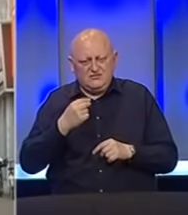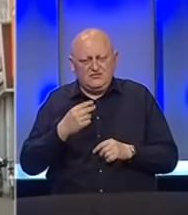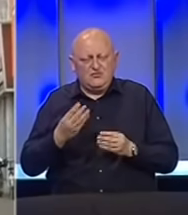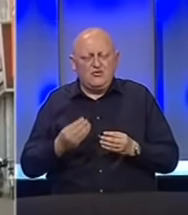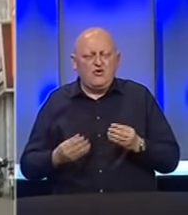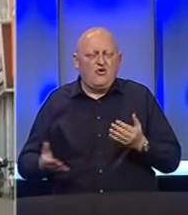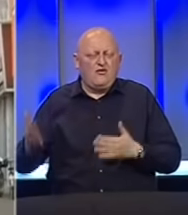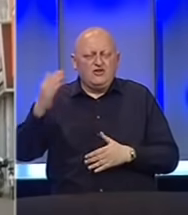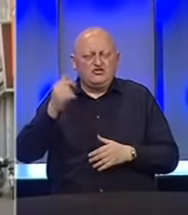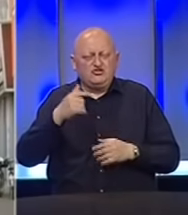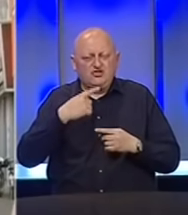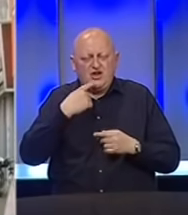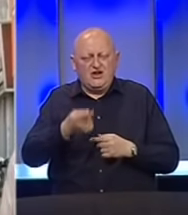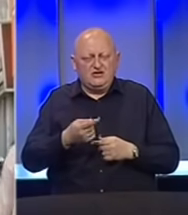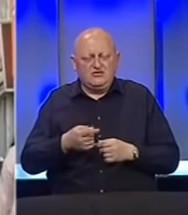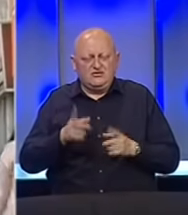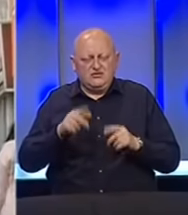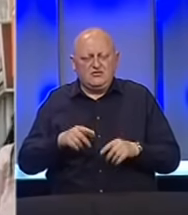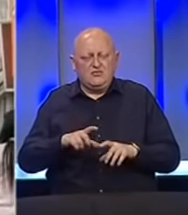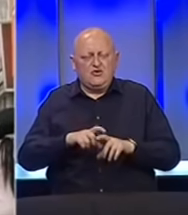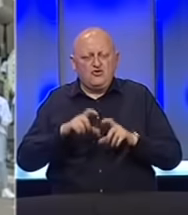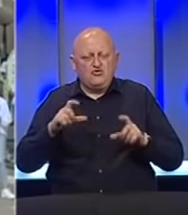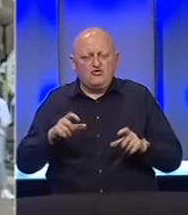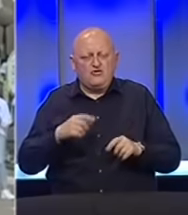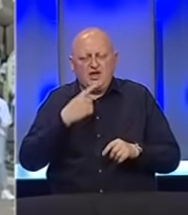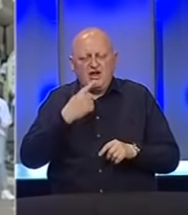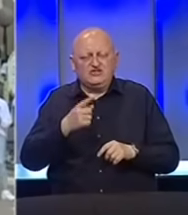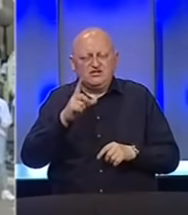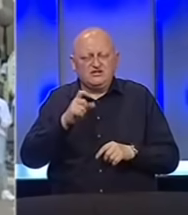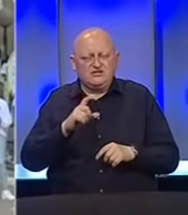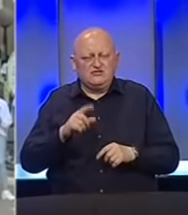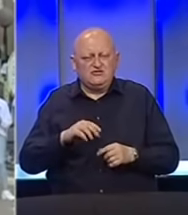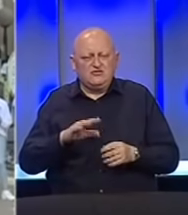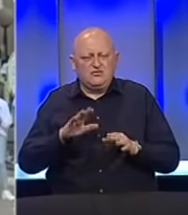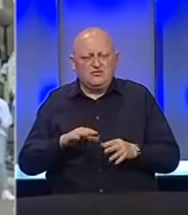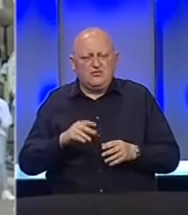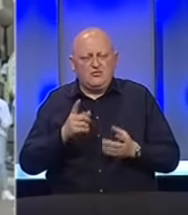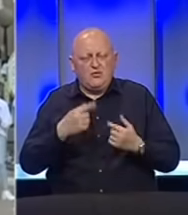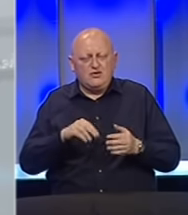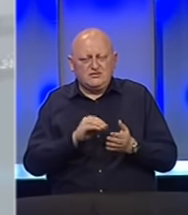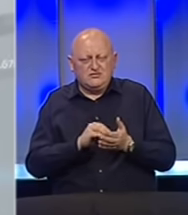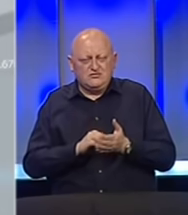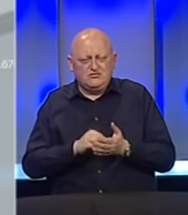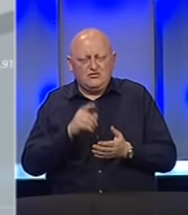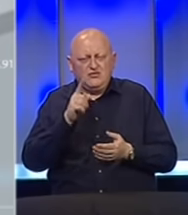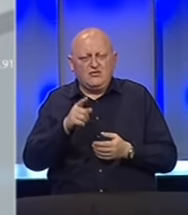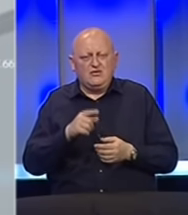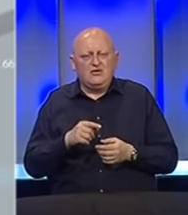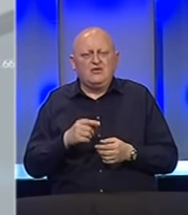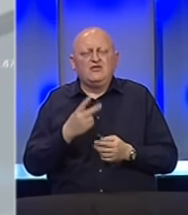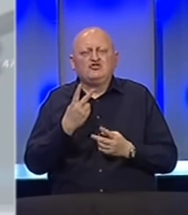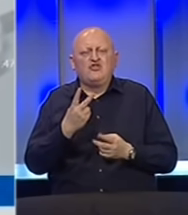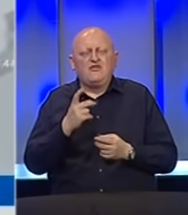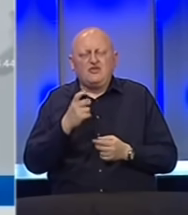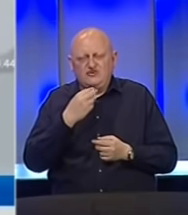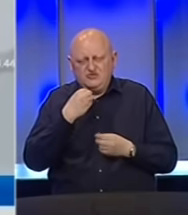mnogo veće nego što se predstavlja. Postoje dugovi koji se, tvrdi Cenić, sporadično evidentiraju. To što gospođa